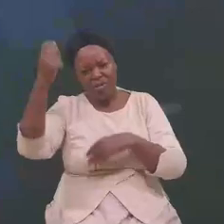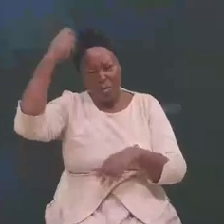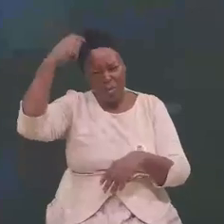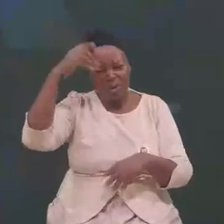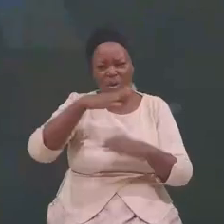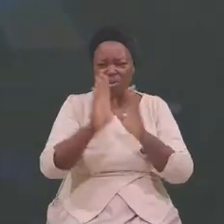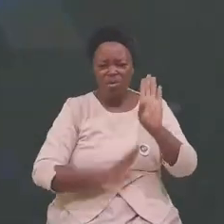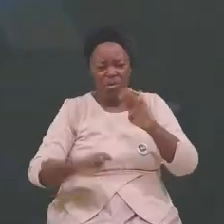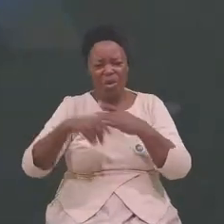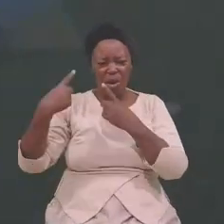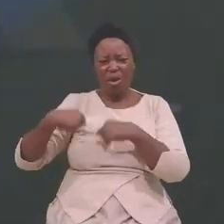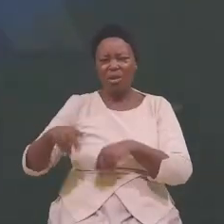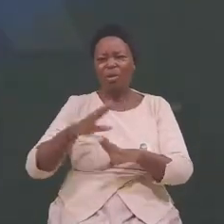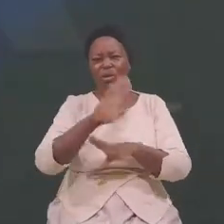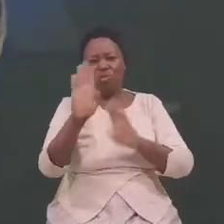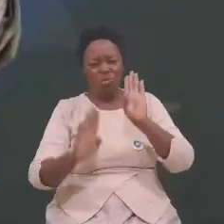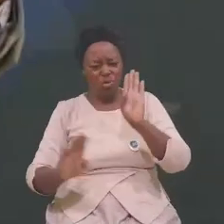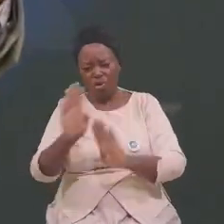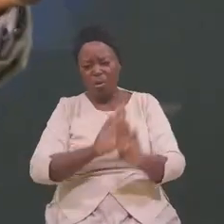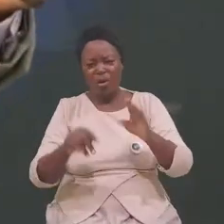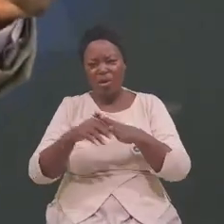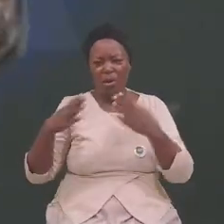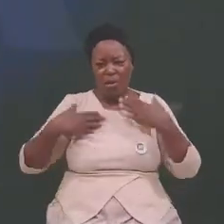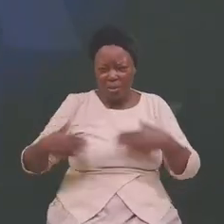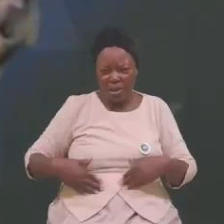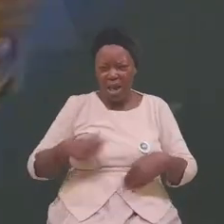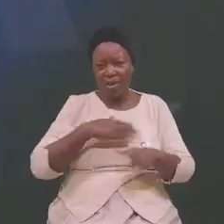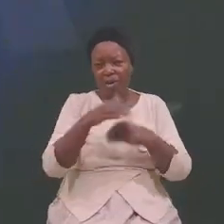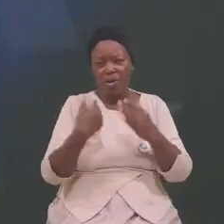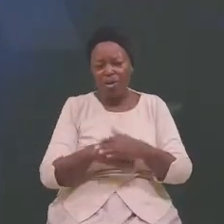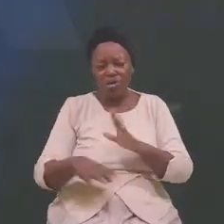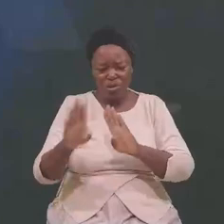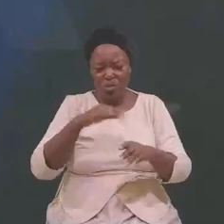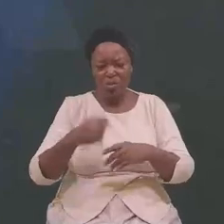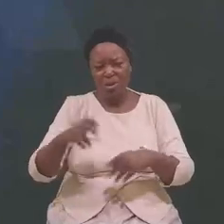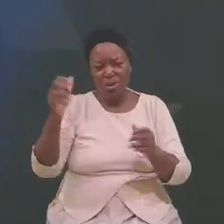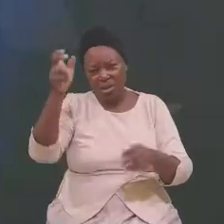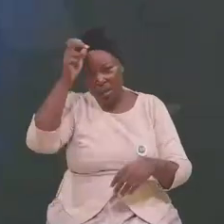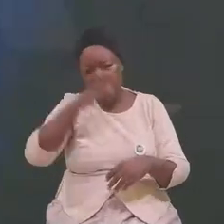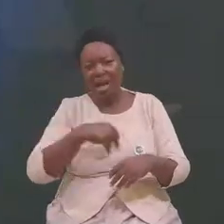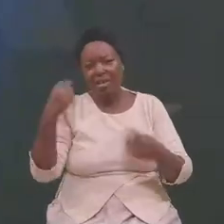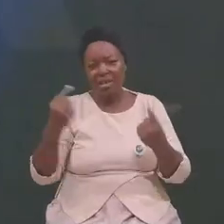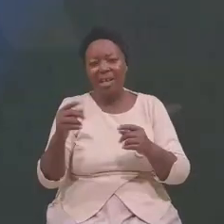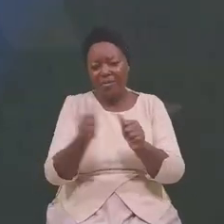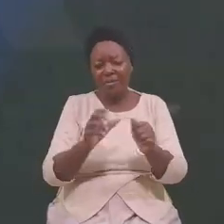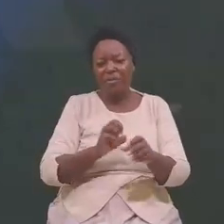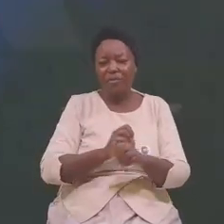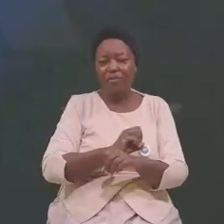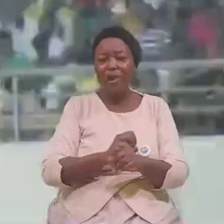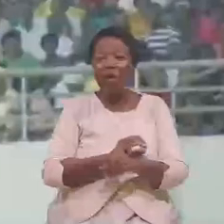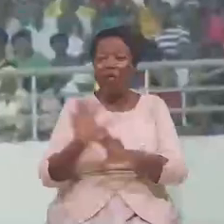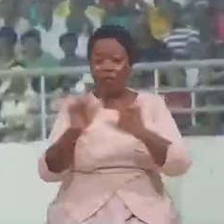tous les problèmes dans ton corps et tous les problèmes internes, extérieurs, péchés, tout va couler et quitter ta